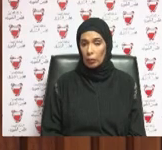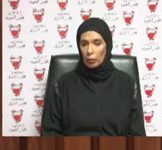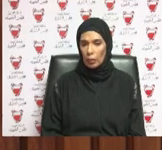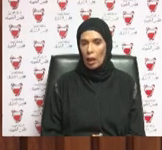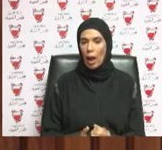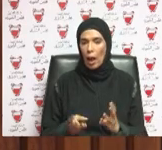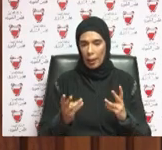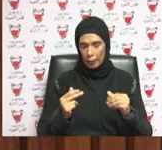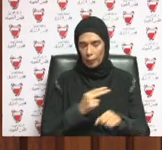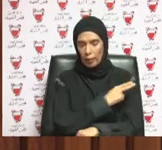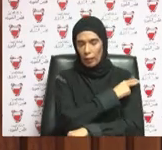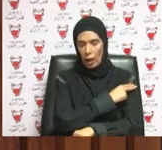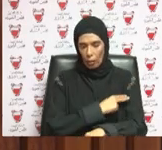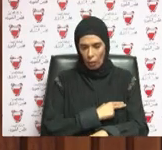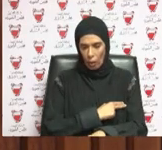النصاب متوفر،